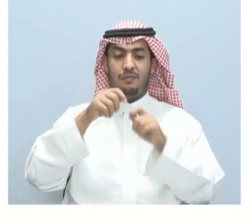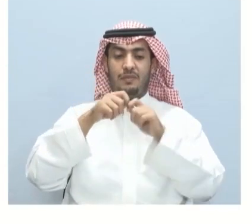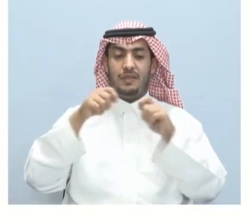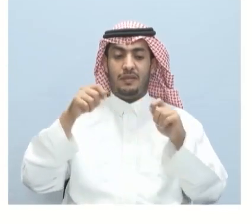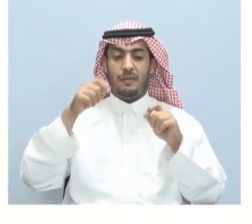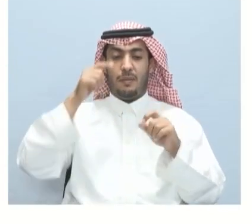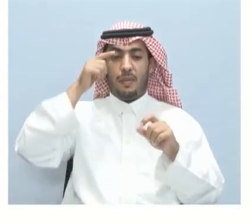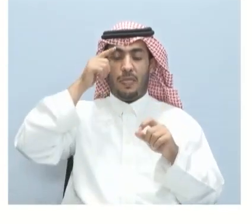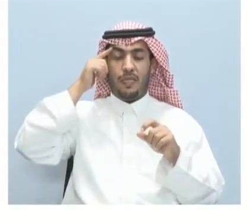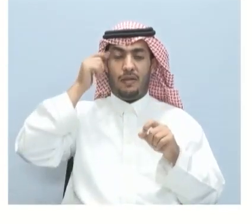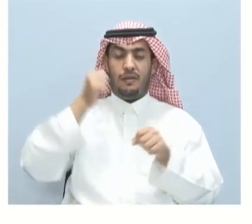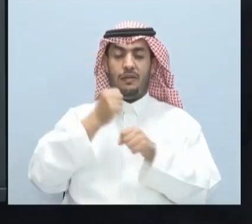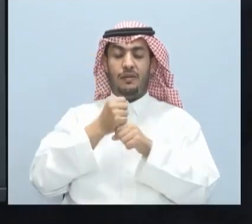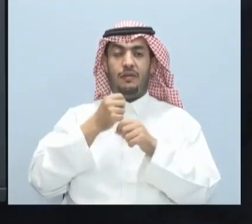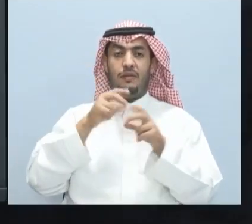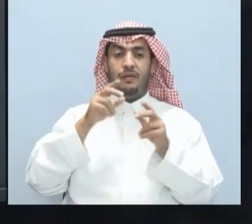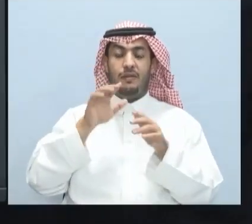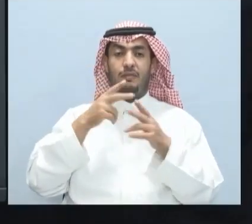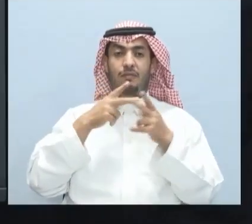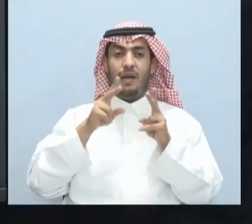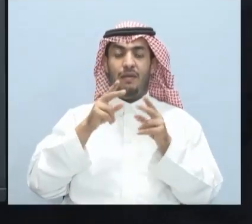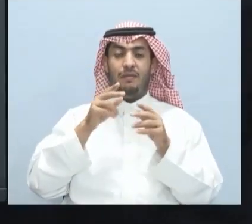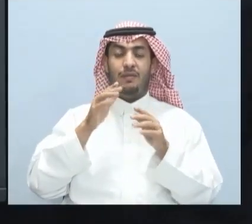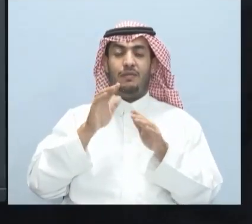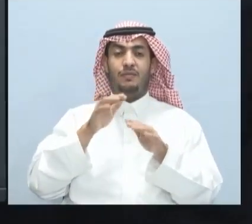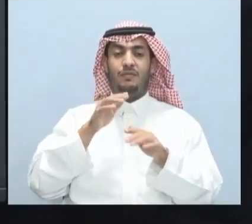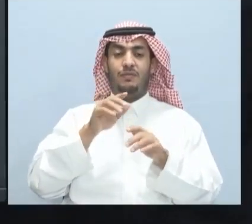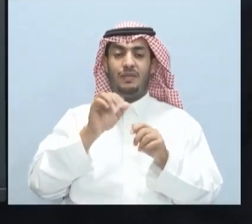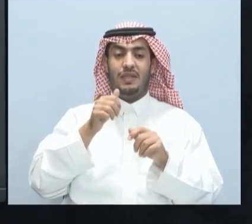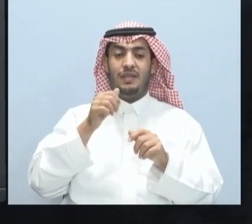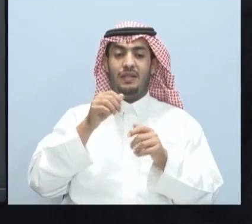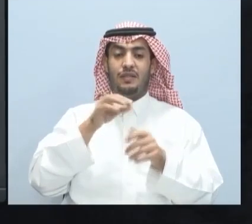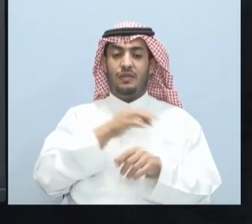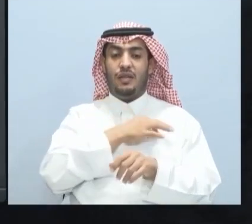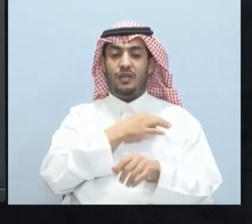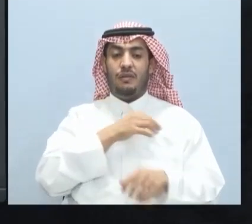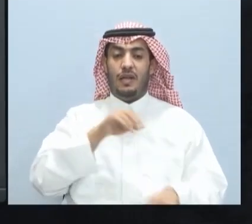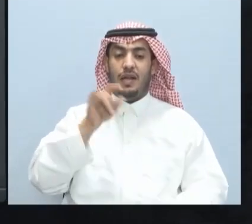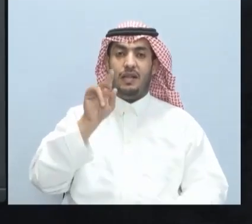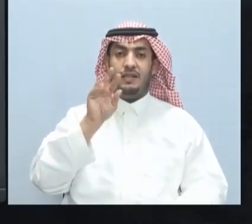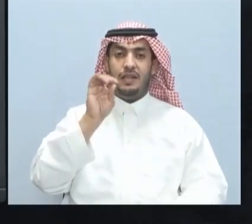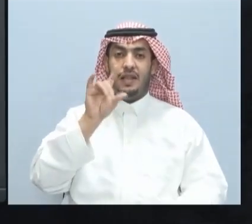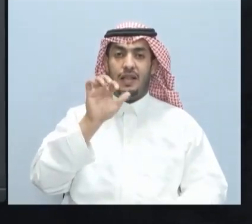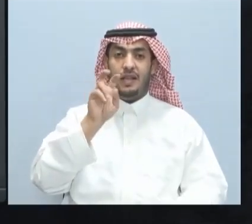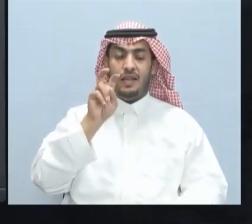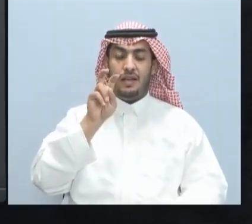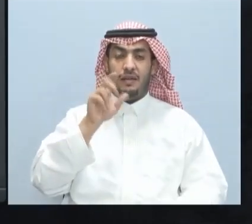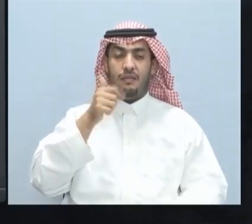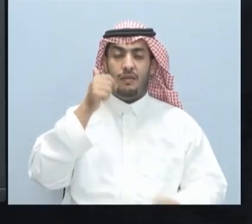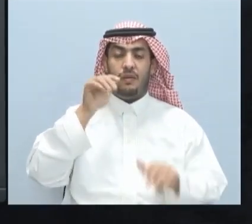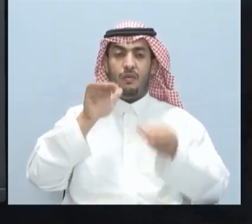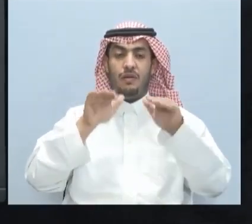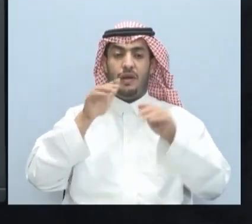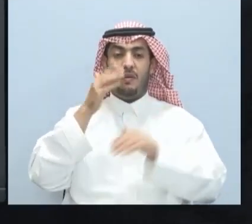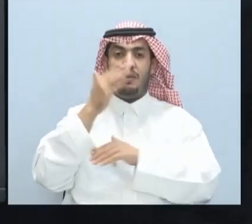عن عندما قمنا ببدايه الباب باجراء تجربه استهلاليه كانت في سؤالها متى تتزن